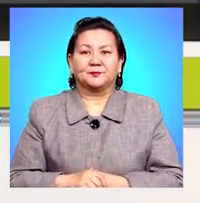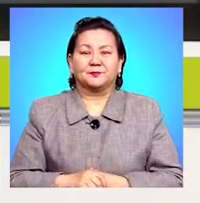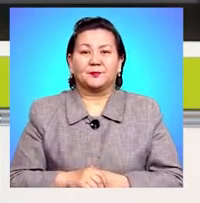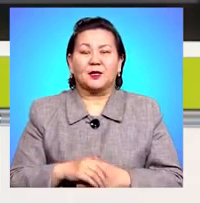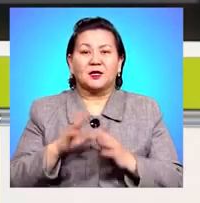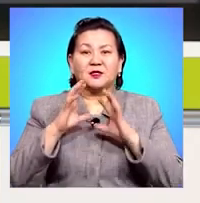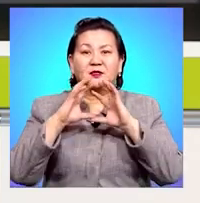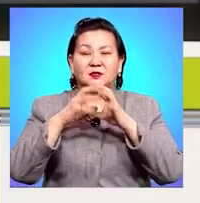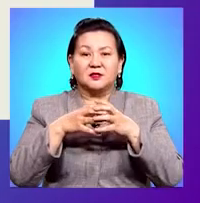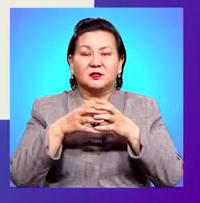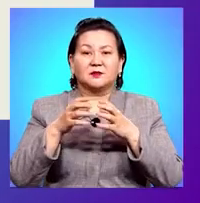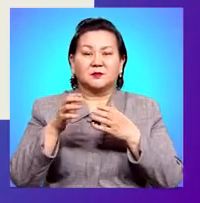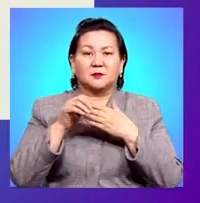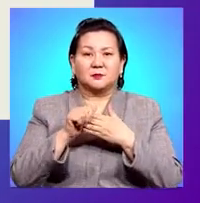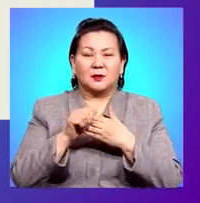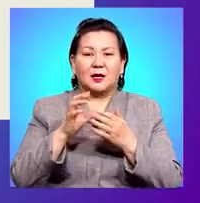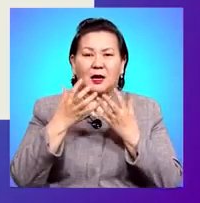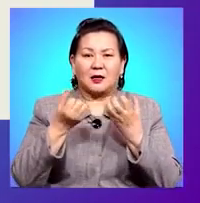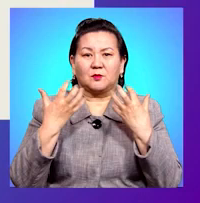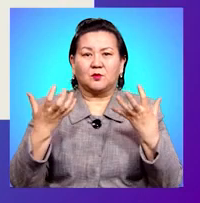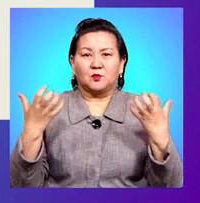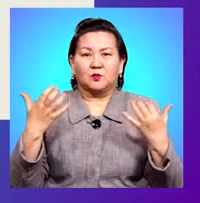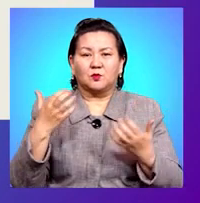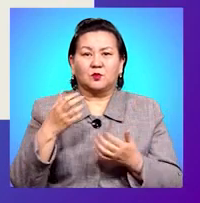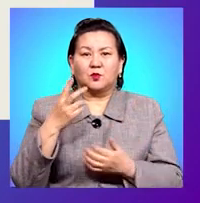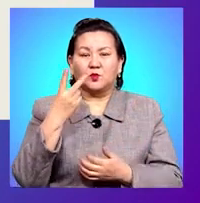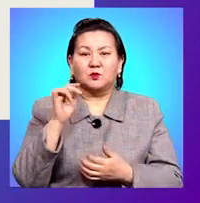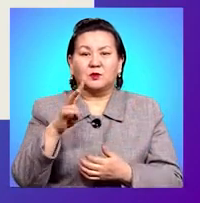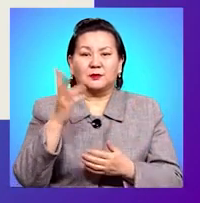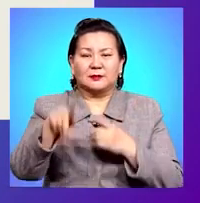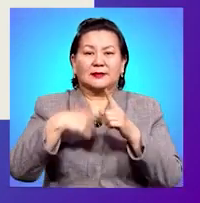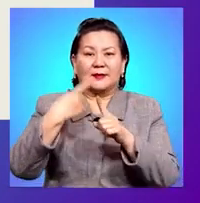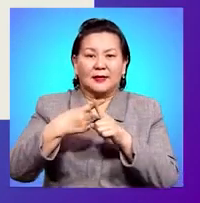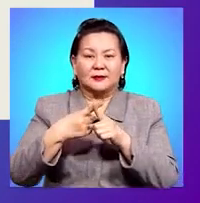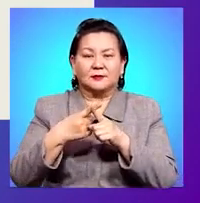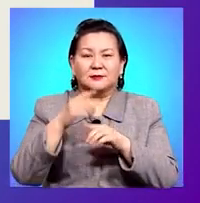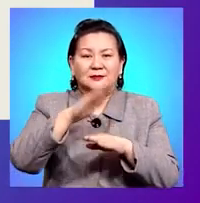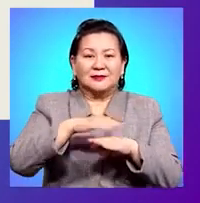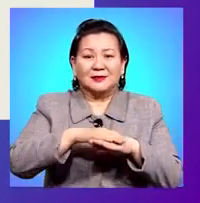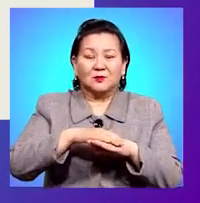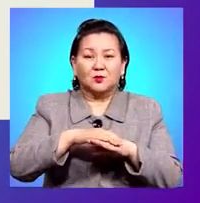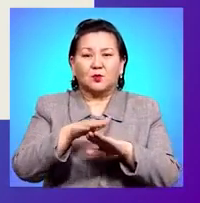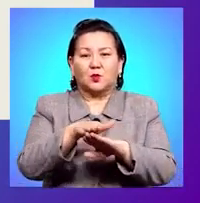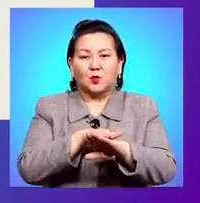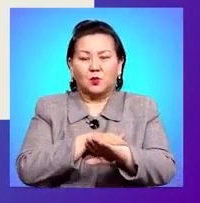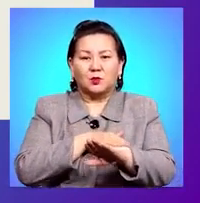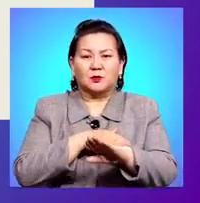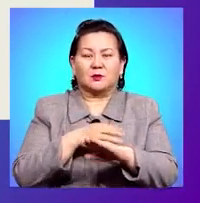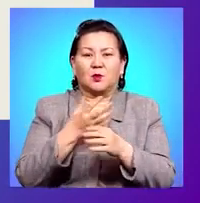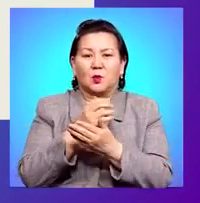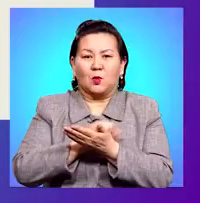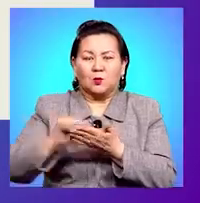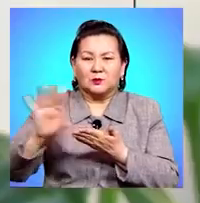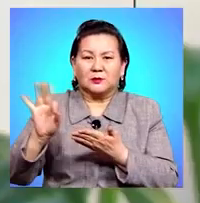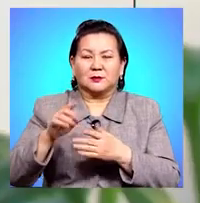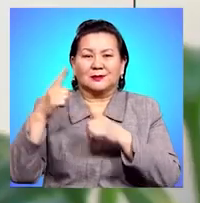За дэлхийн баримт үеийн асар олон үнд төрслүүд дахин нөхөн сэргээтгүүгээр устдах ийм одоо аюул байгааг таслан